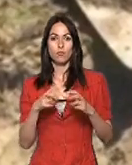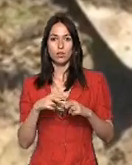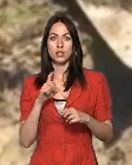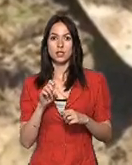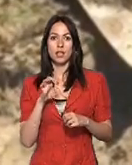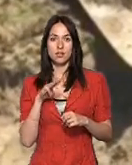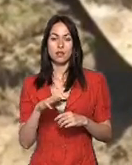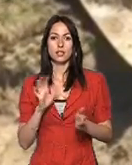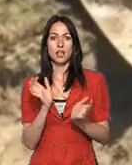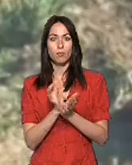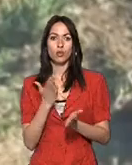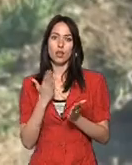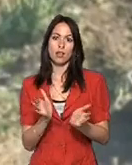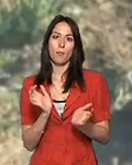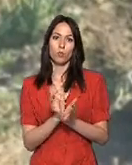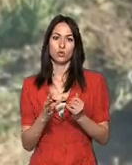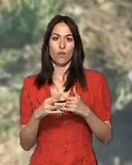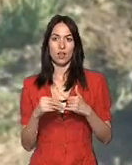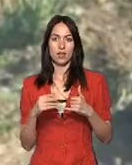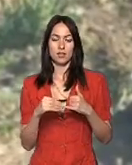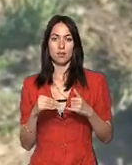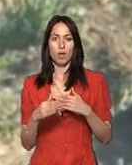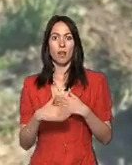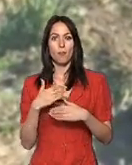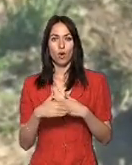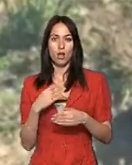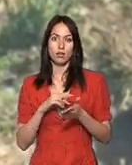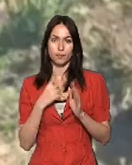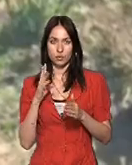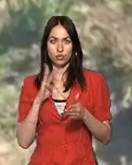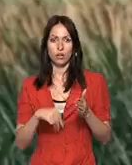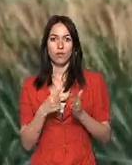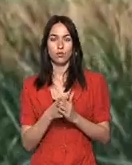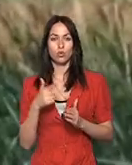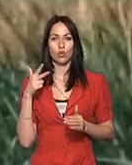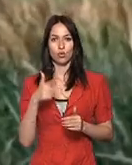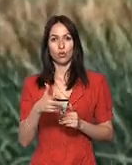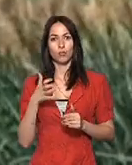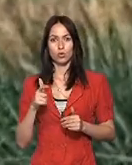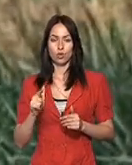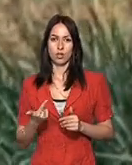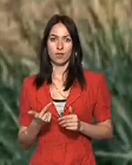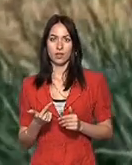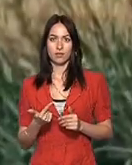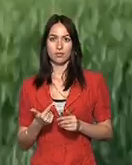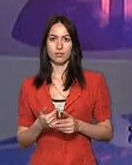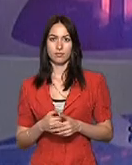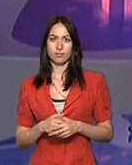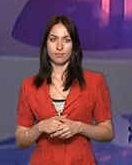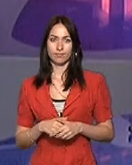за статтею забруднення або псування земель. Покарання передбачає штраф до 3,5 тисяч гривень.